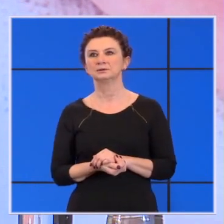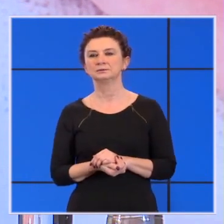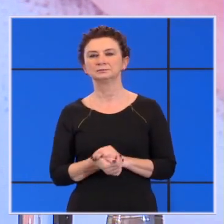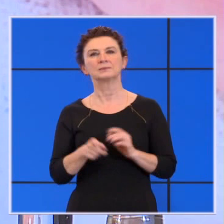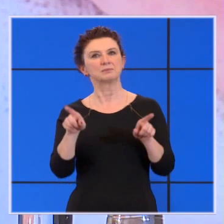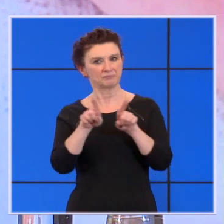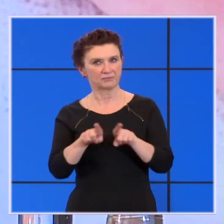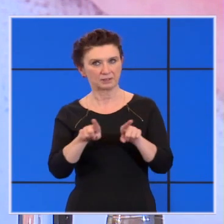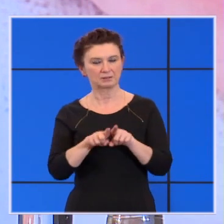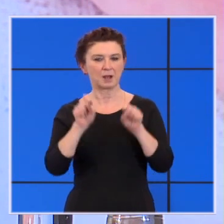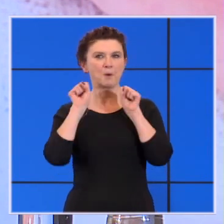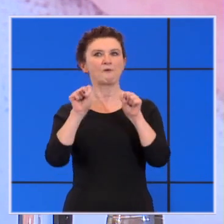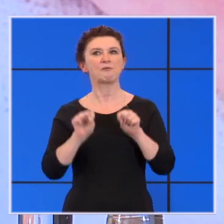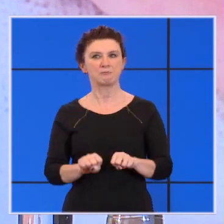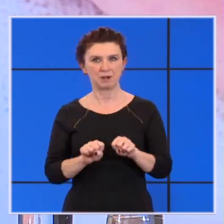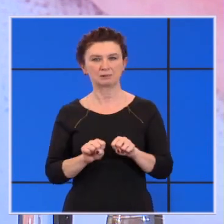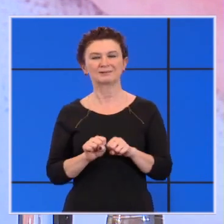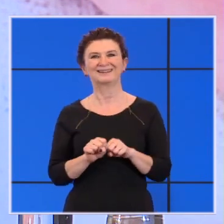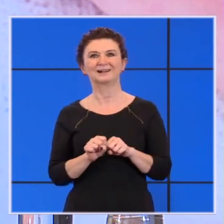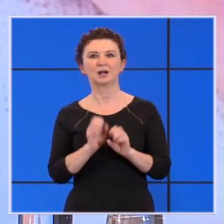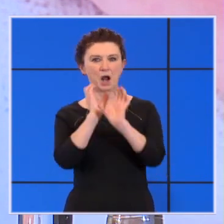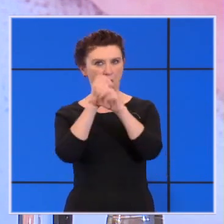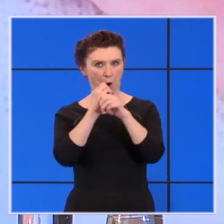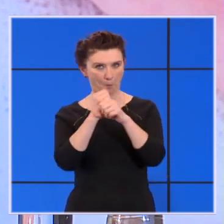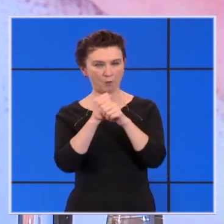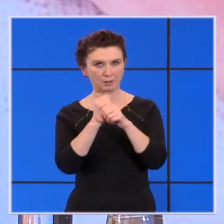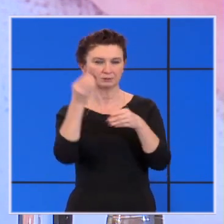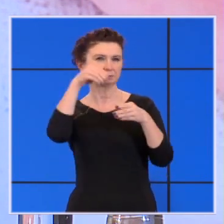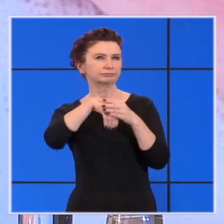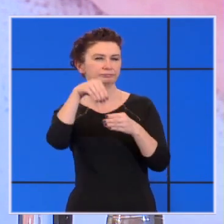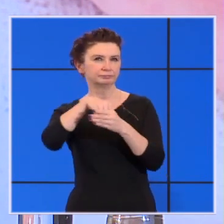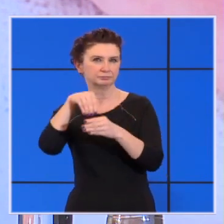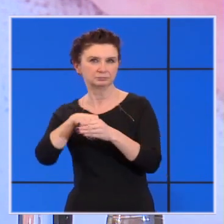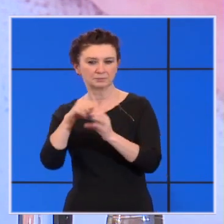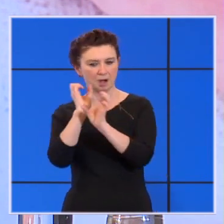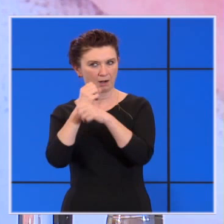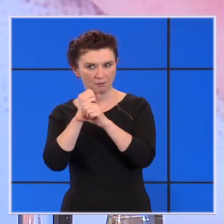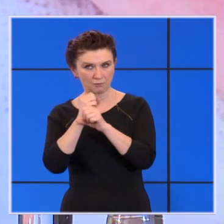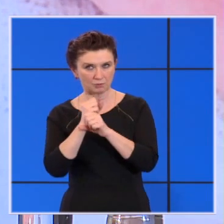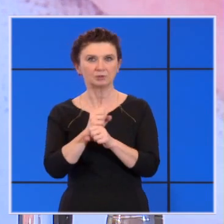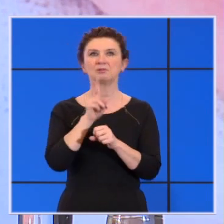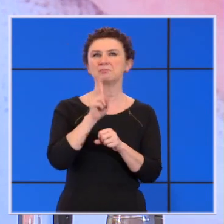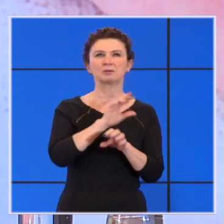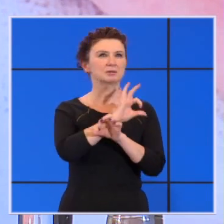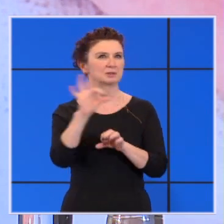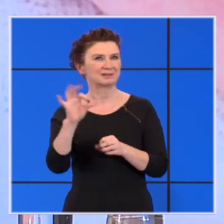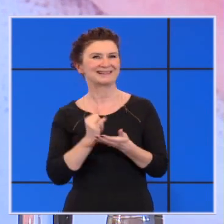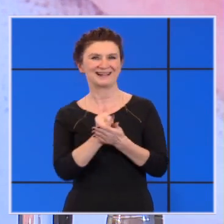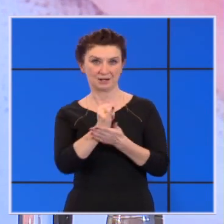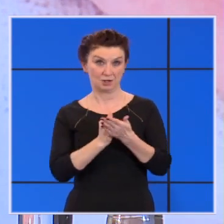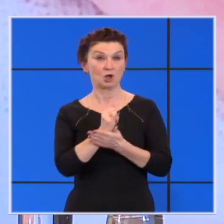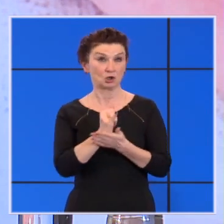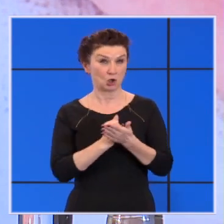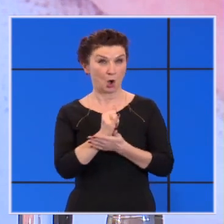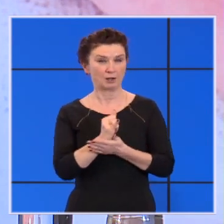komórek, przechodził odpowiednie cykliczne szkolenia w ośrodkach także akredytowanych przez Ministerstwo Zdrowia